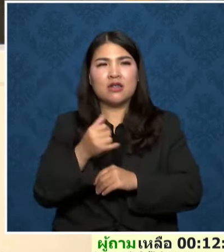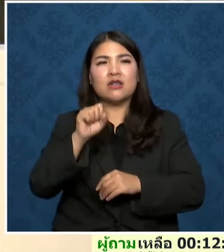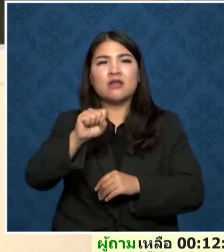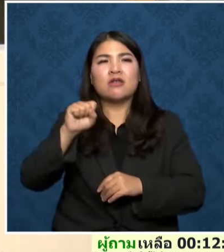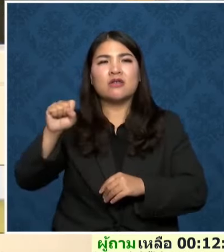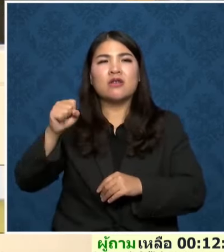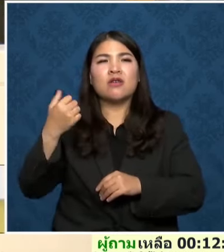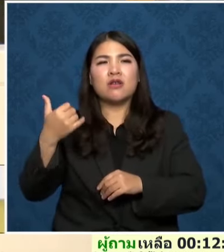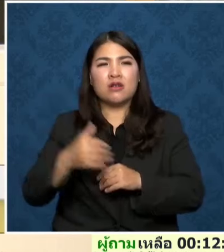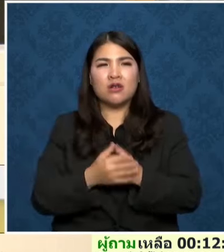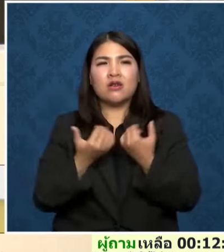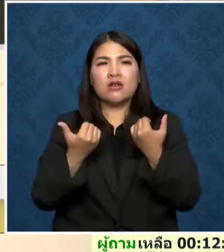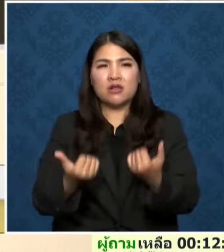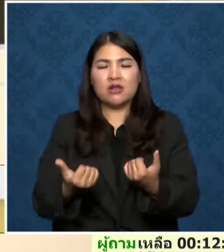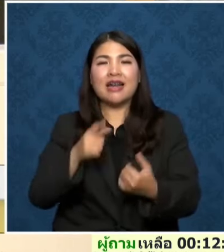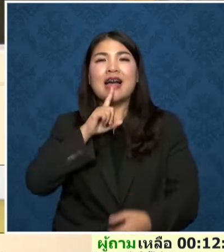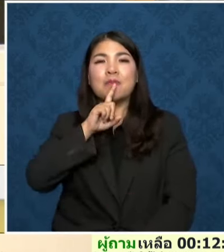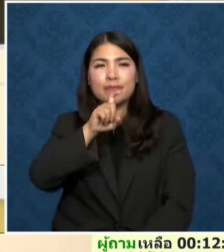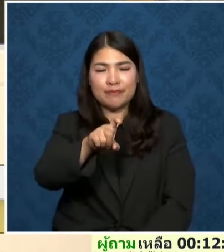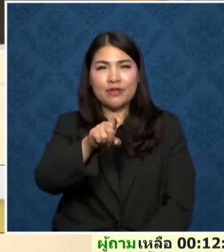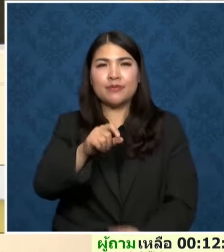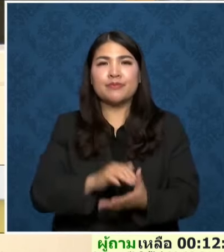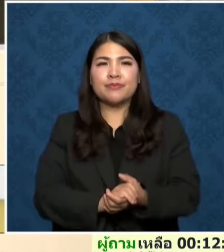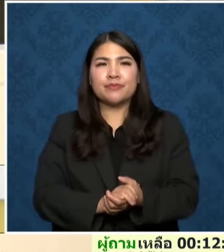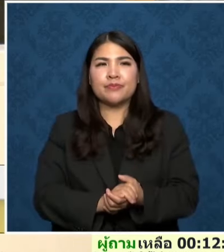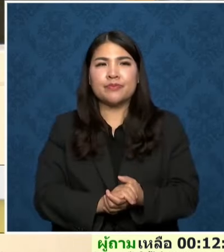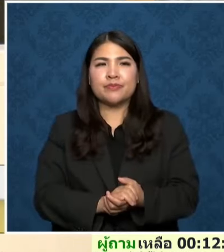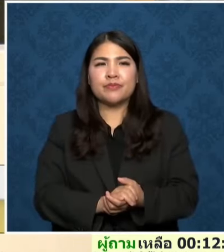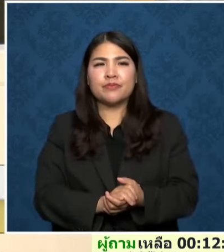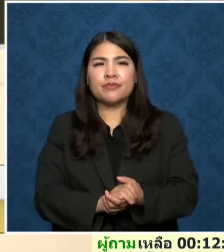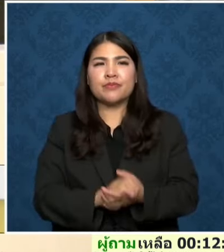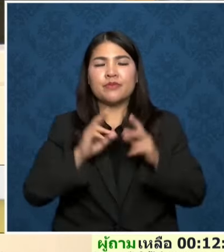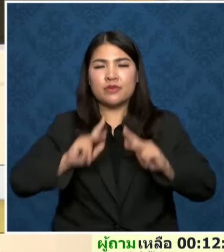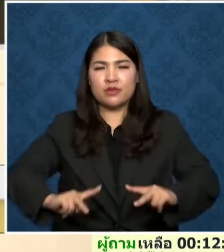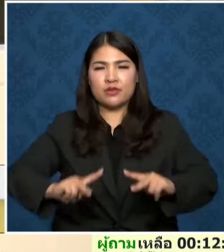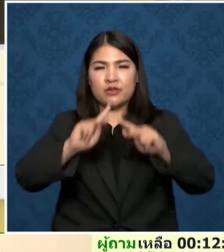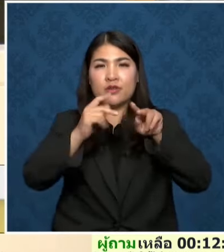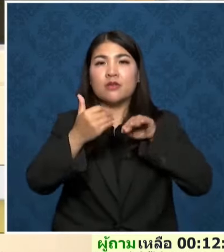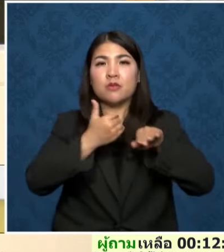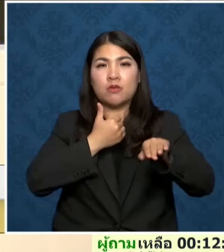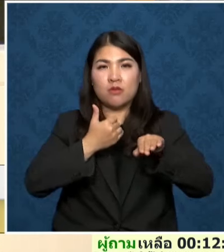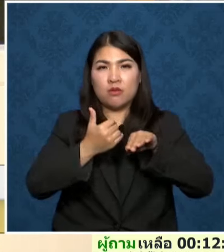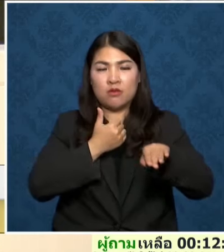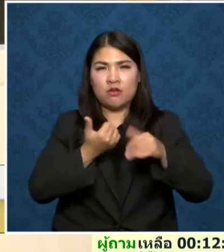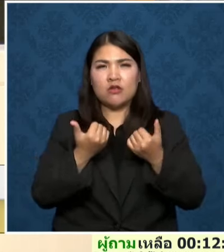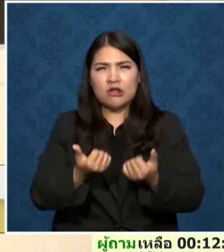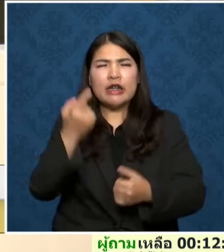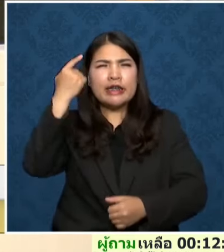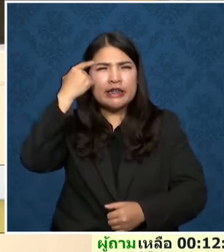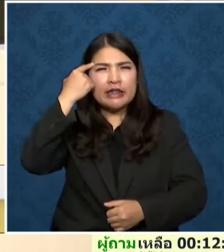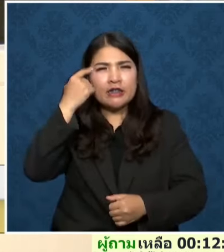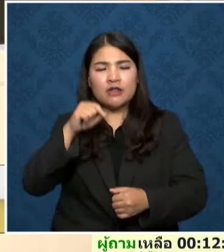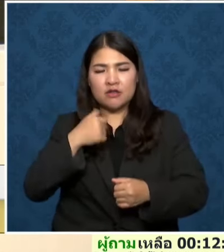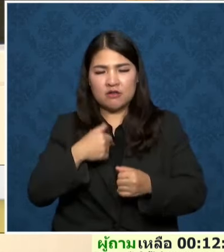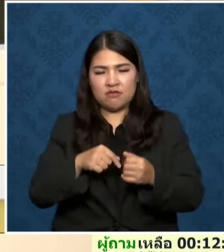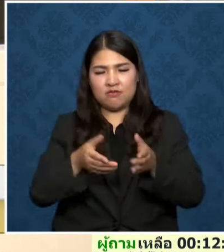ดอนแ่งนี้นะคะคำถามแรกของท่านสมารที่ผู้สงเกียดค่ะกระสวงคำนาคมเองได้ตนักถึงเส้นทางที่